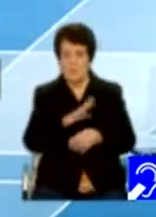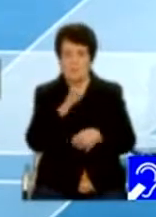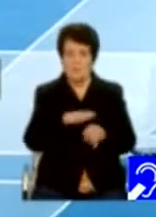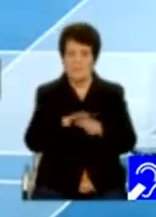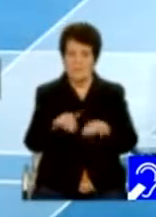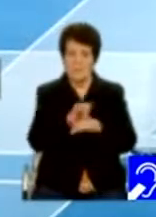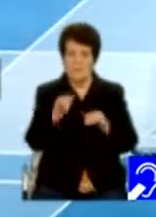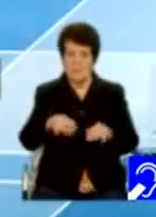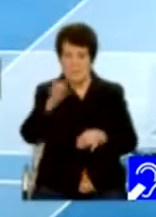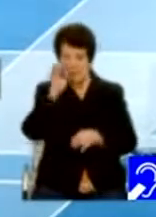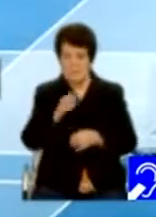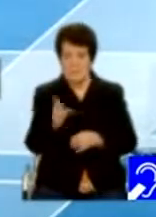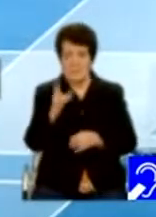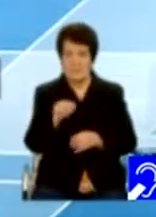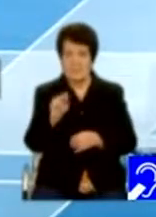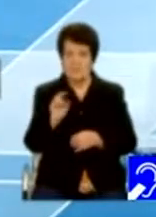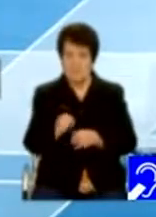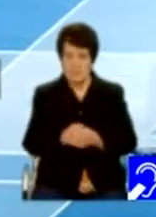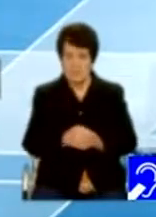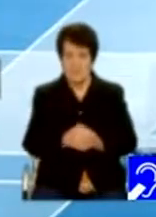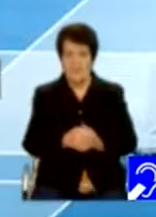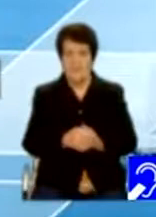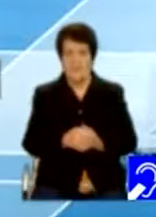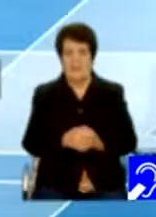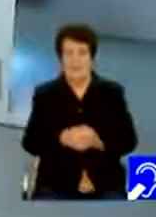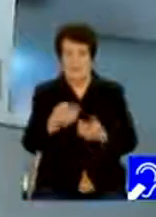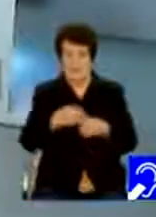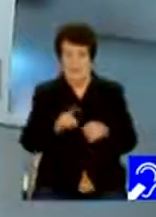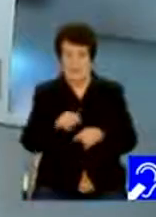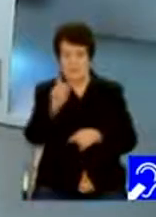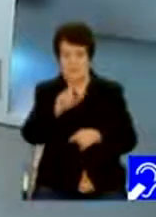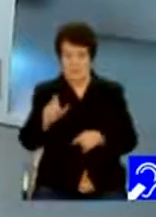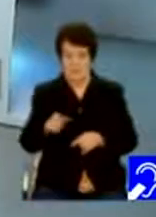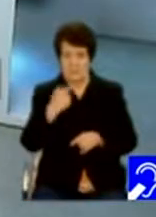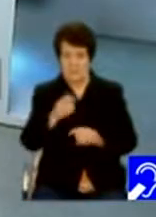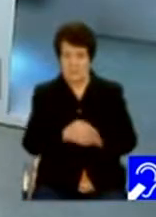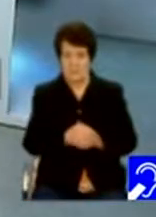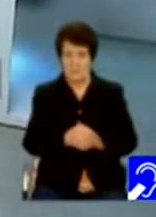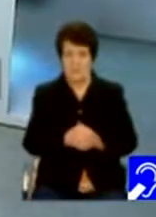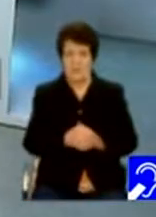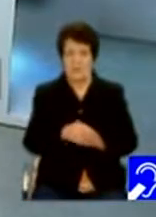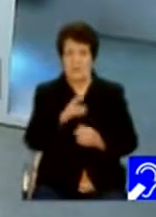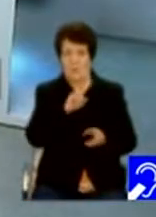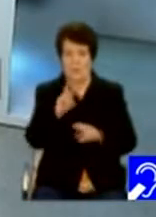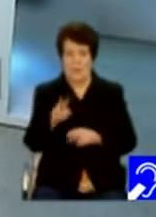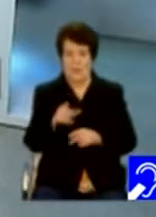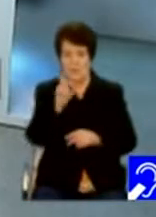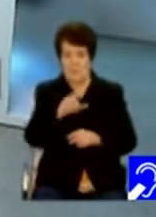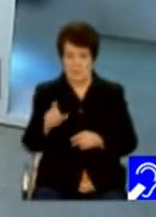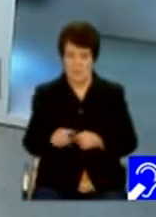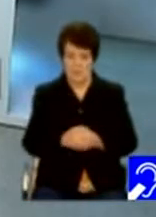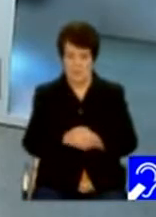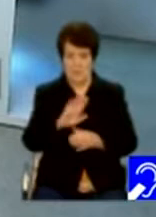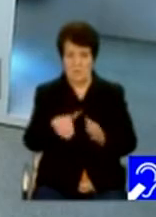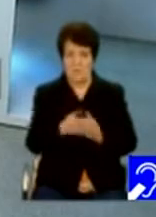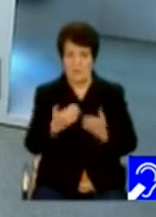pentru dezvoltarea țării. Deci, iată ce au sesizat cercetătorii, cei de la Expert Group, urmărind campania electorală de